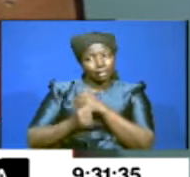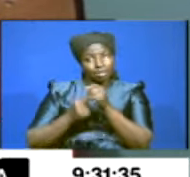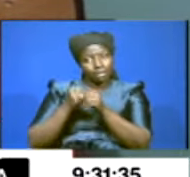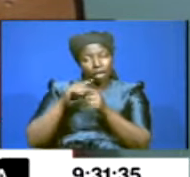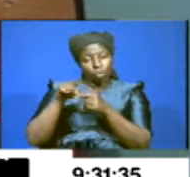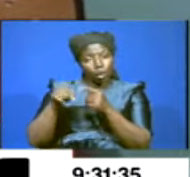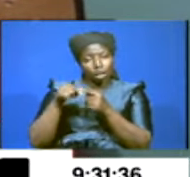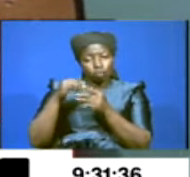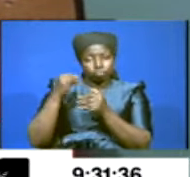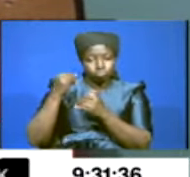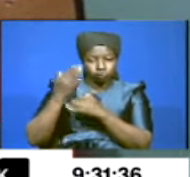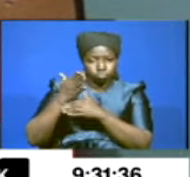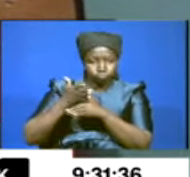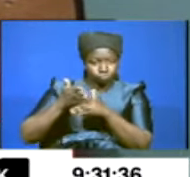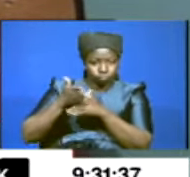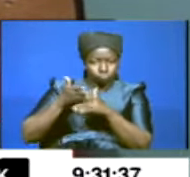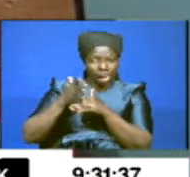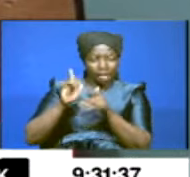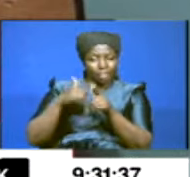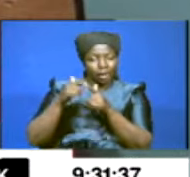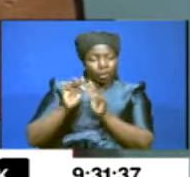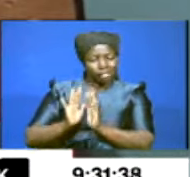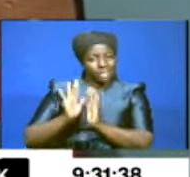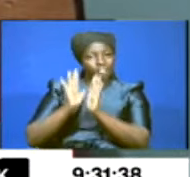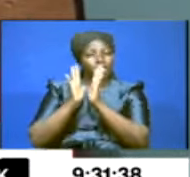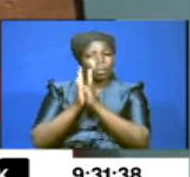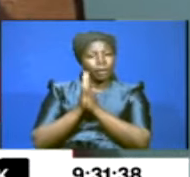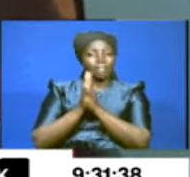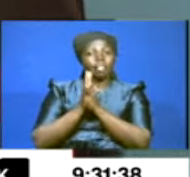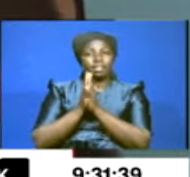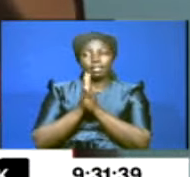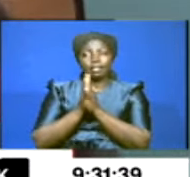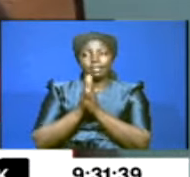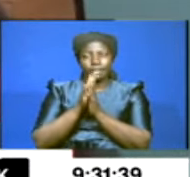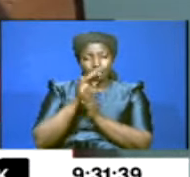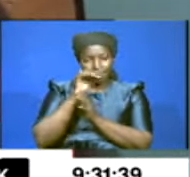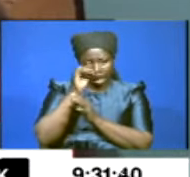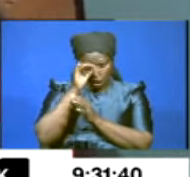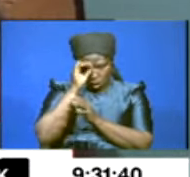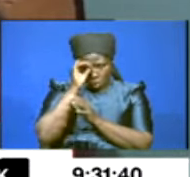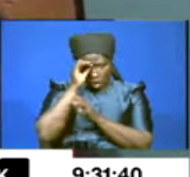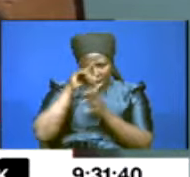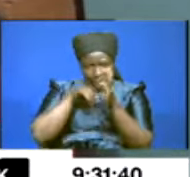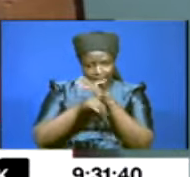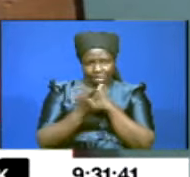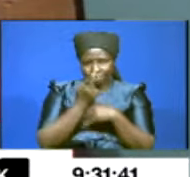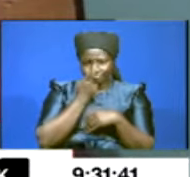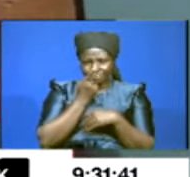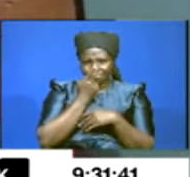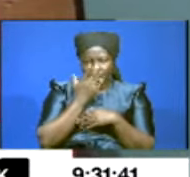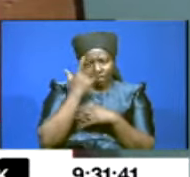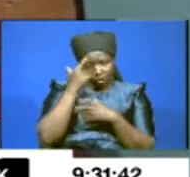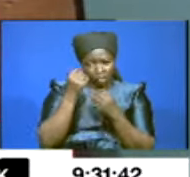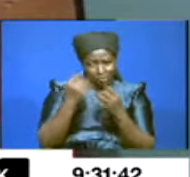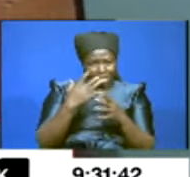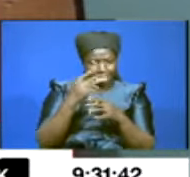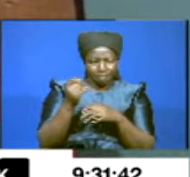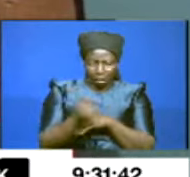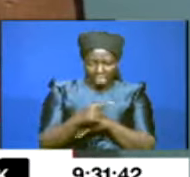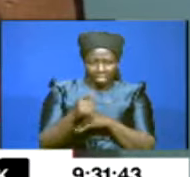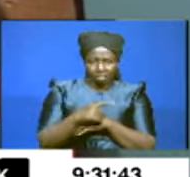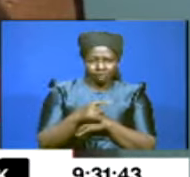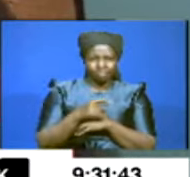Na hilo shimo kwa sasa limekuwa kwa miezi fulani imekuwa ina discharge. Ya. So asubuhi